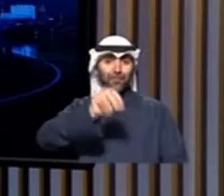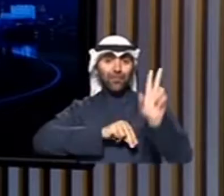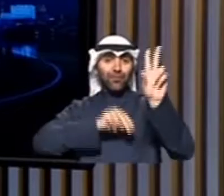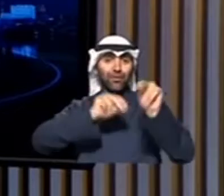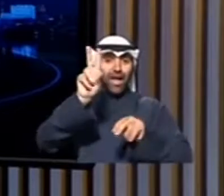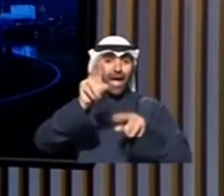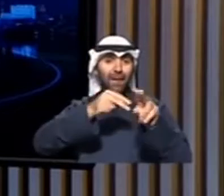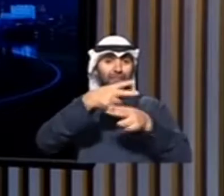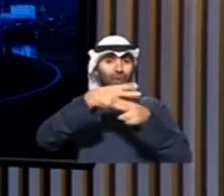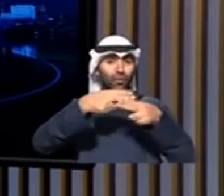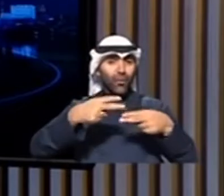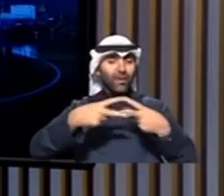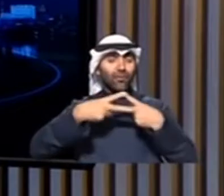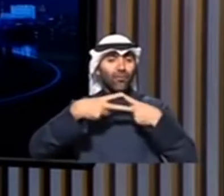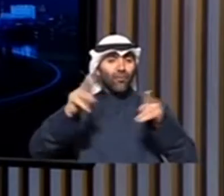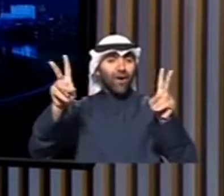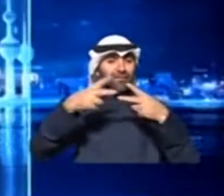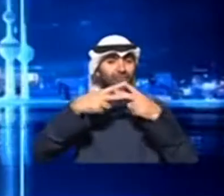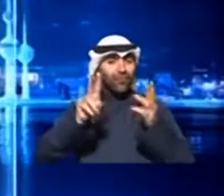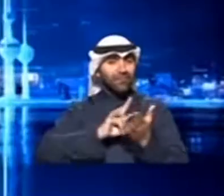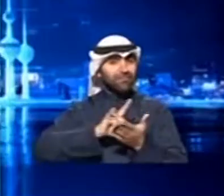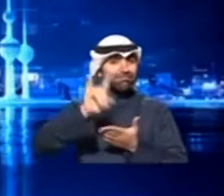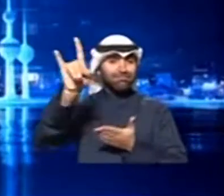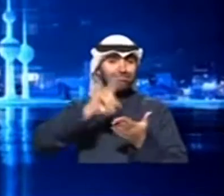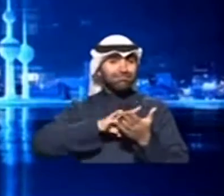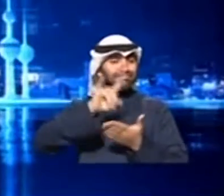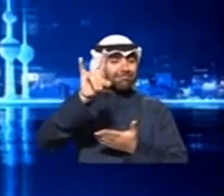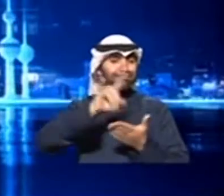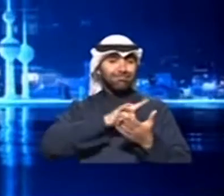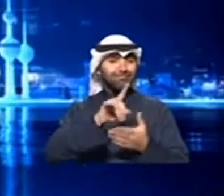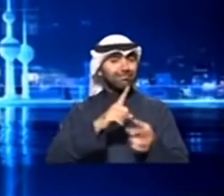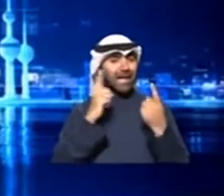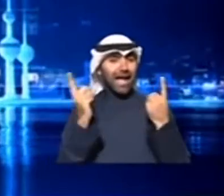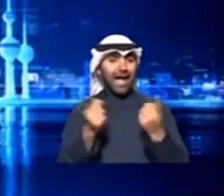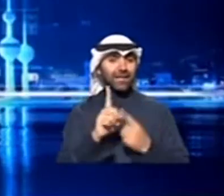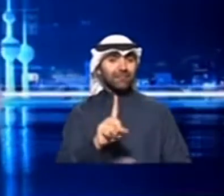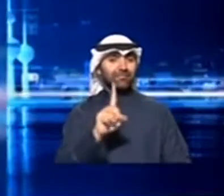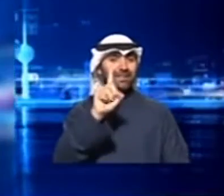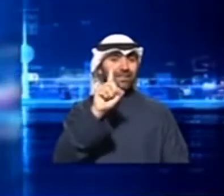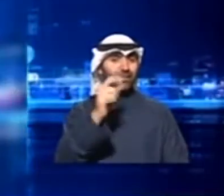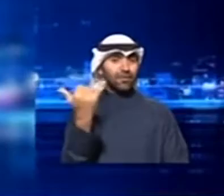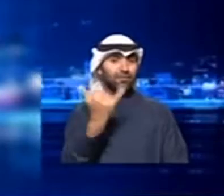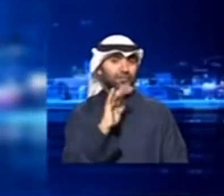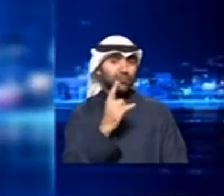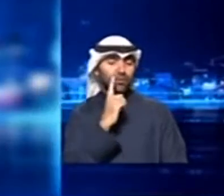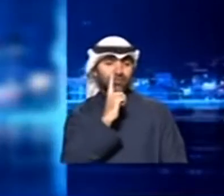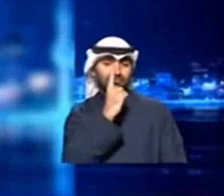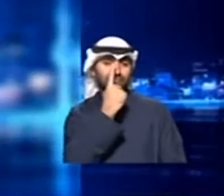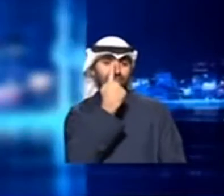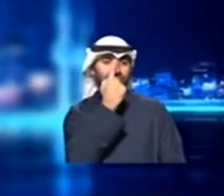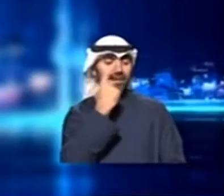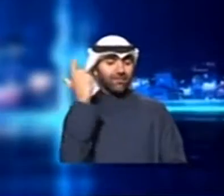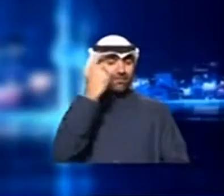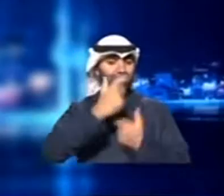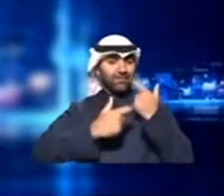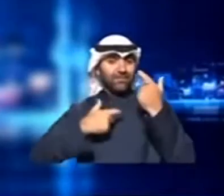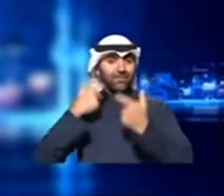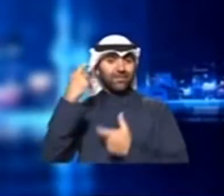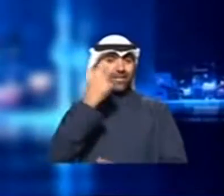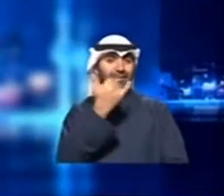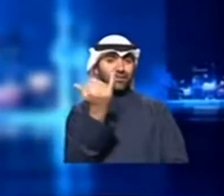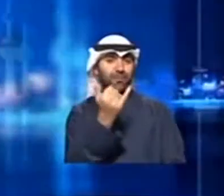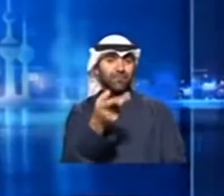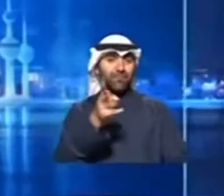والسفر. وقالت اللجنة في بيان صحفي اليوم أنه السماح يشمل مراحل الناشئين والشباب والعمومي في ألعاب كرة